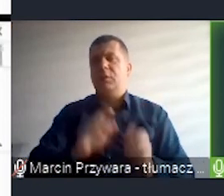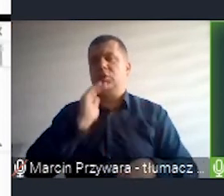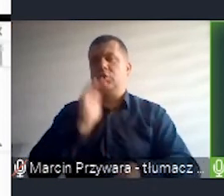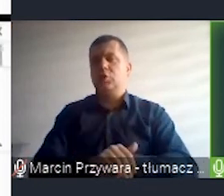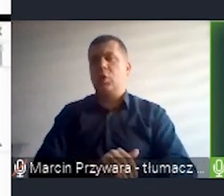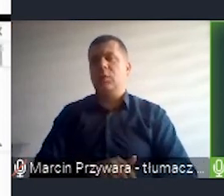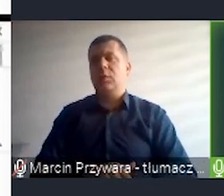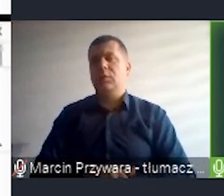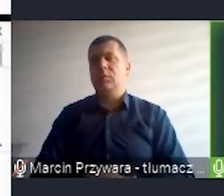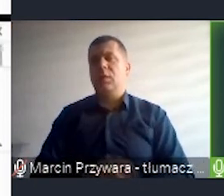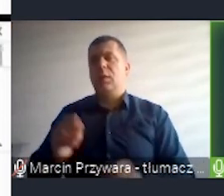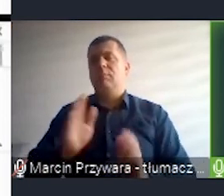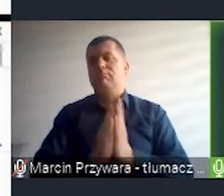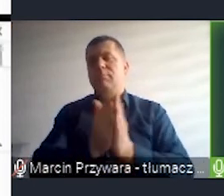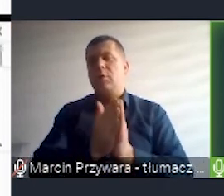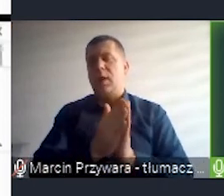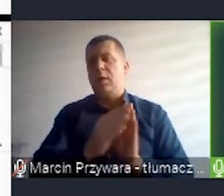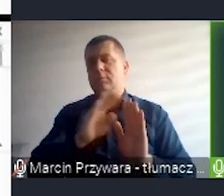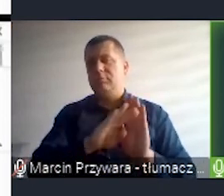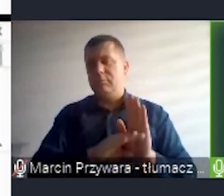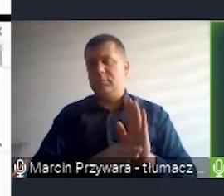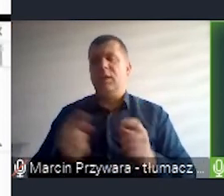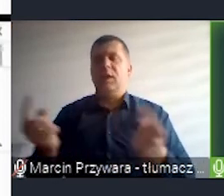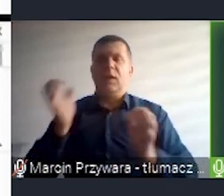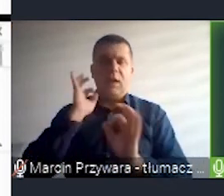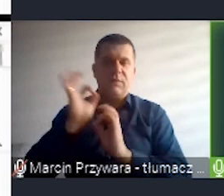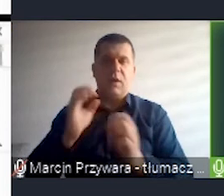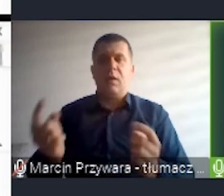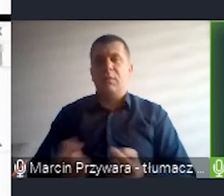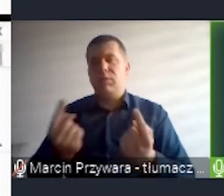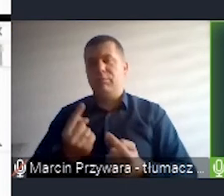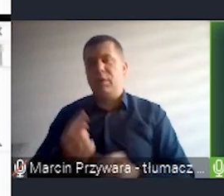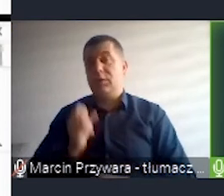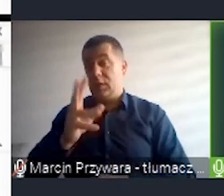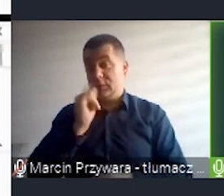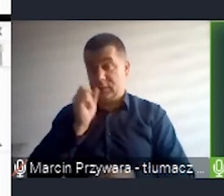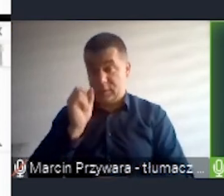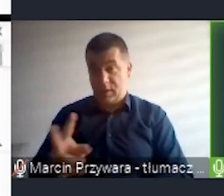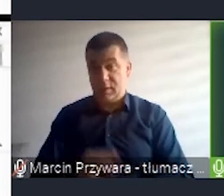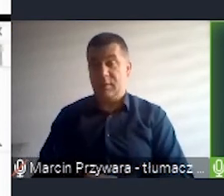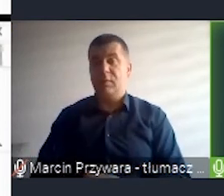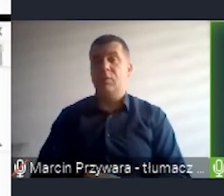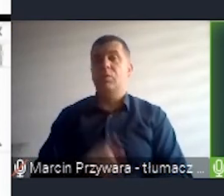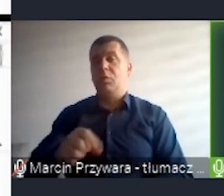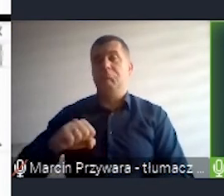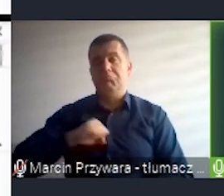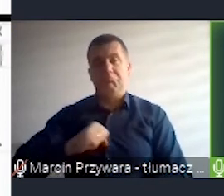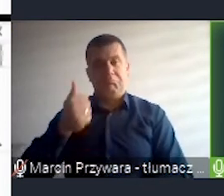z podręcznikiem informacji i promocji? Jeśli tak, to